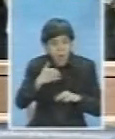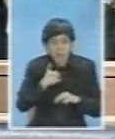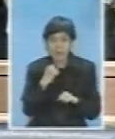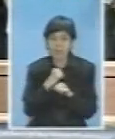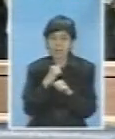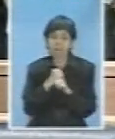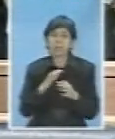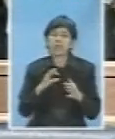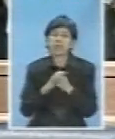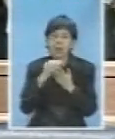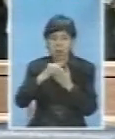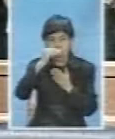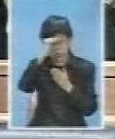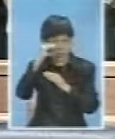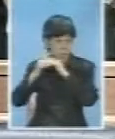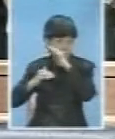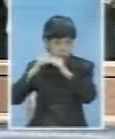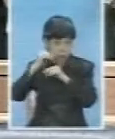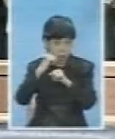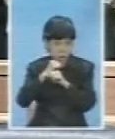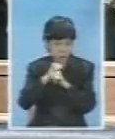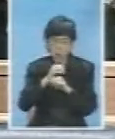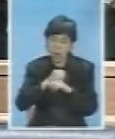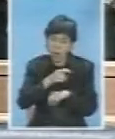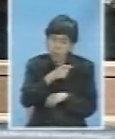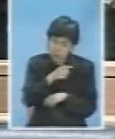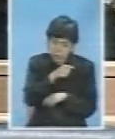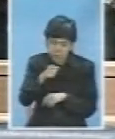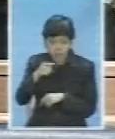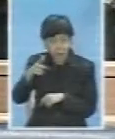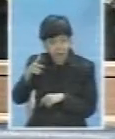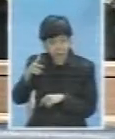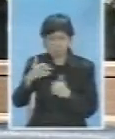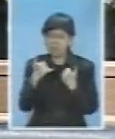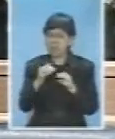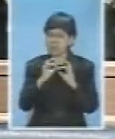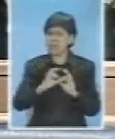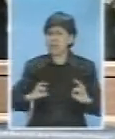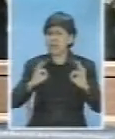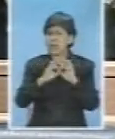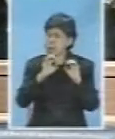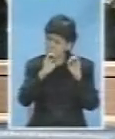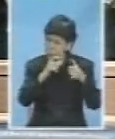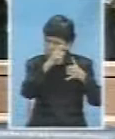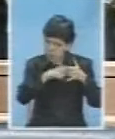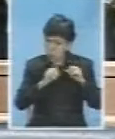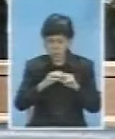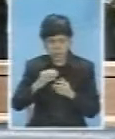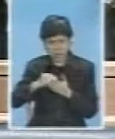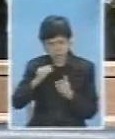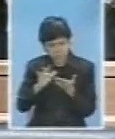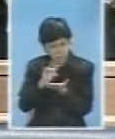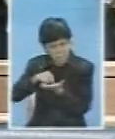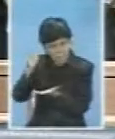การพัฒนาคุณภาพทางการศึกษาของนักเรียนในระดับถึงป.1ถึงป.3นั้นปัจจัยสำคัญที่สุดอยู่ที่ครูไม่ใช่อยู่